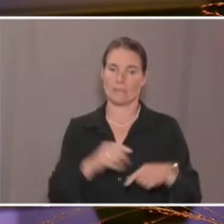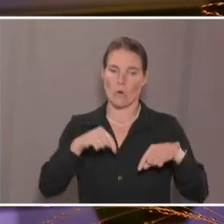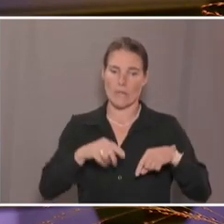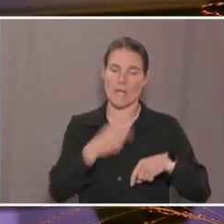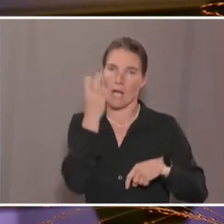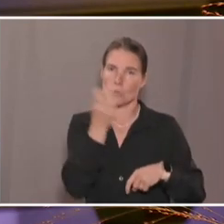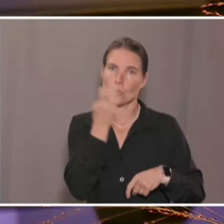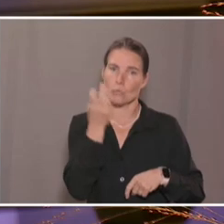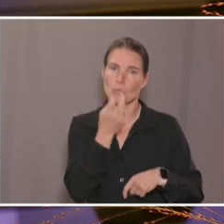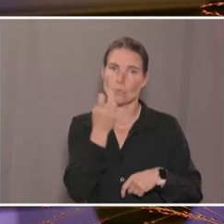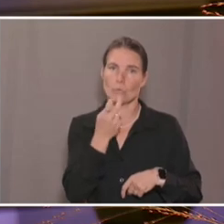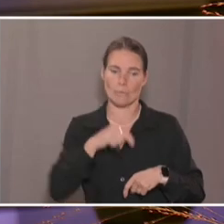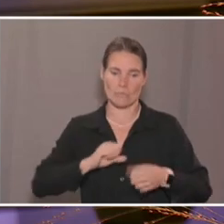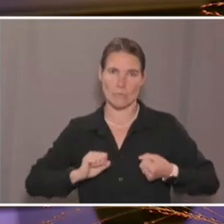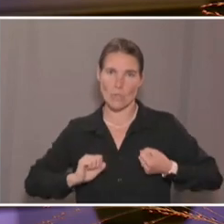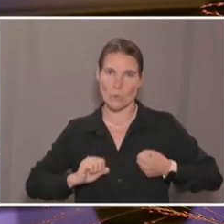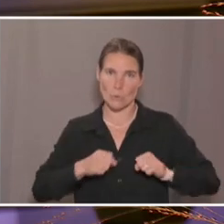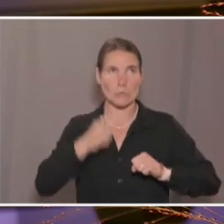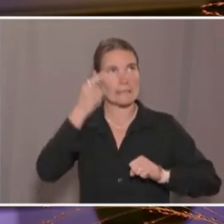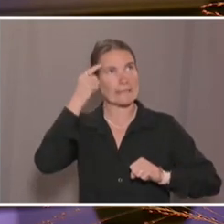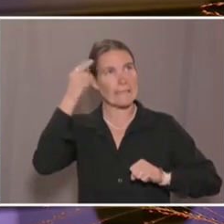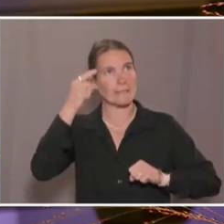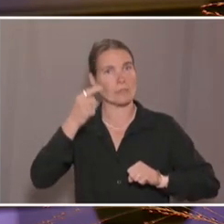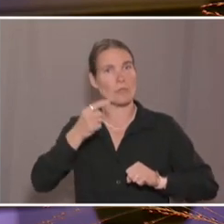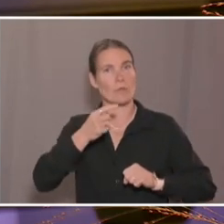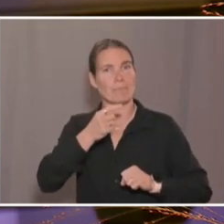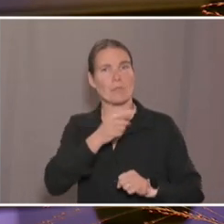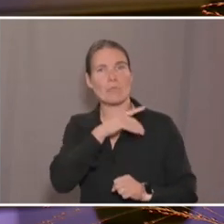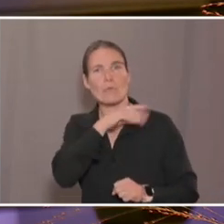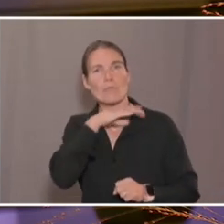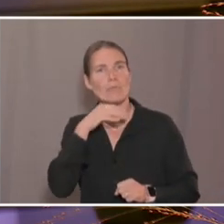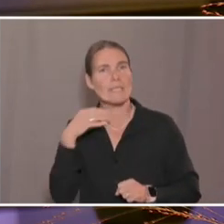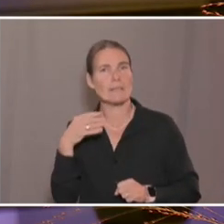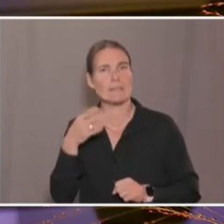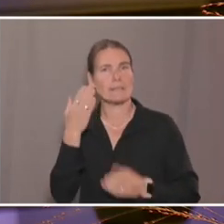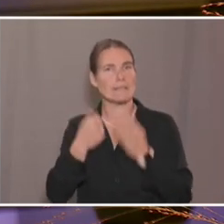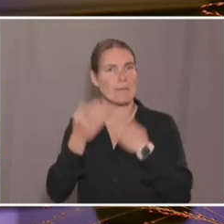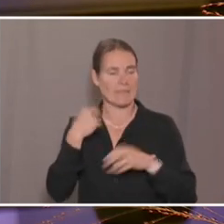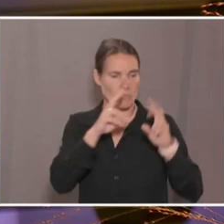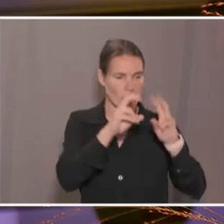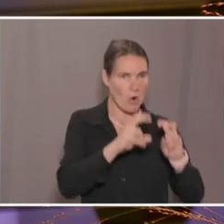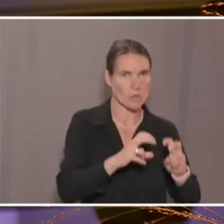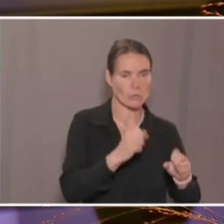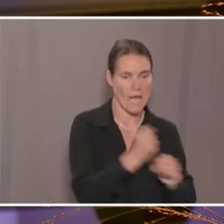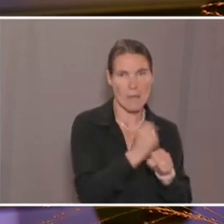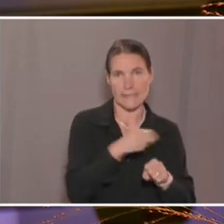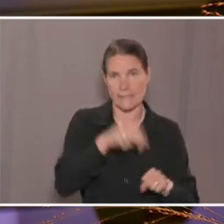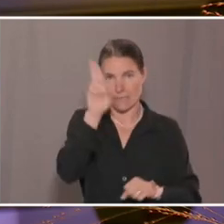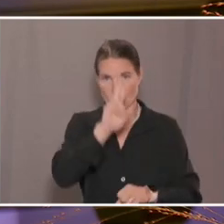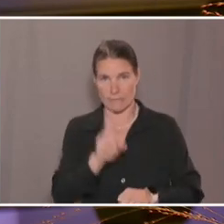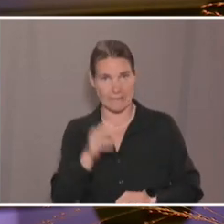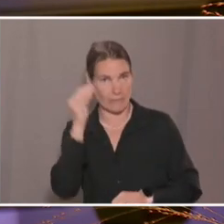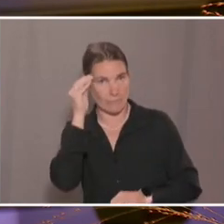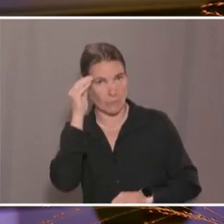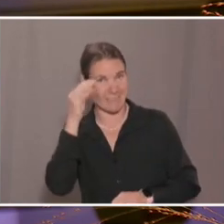auszusuchen, um dieser Gründung zu gedenken. Für die meisten, die an der EOF forschen, lehren und arbeiten, ist es das